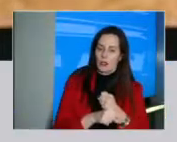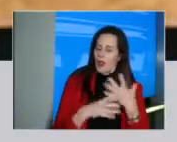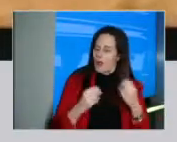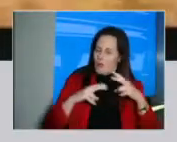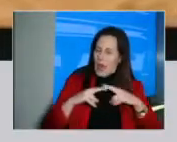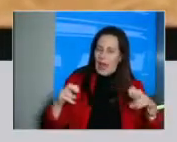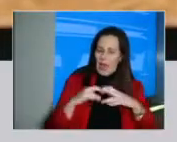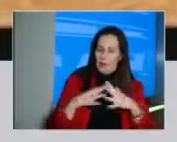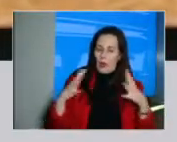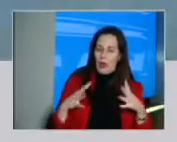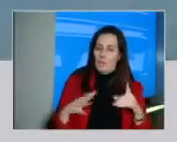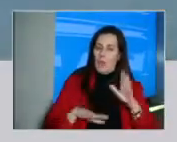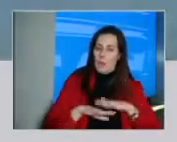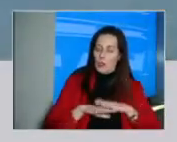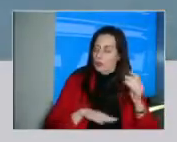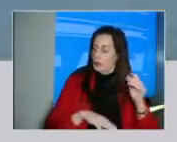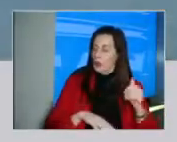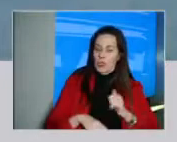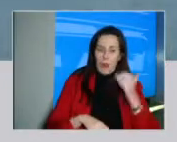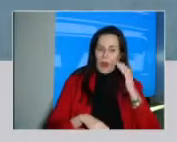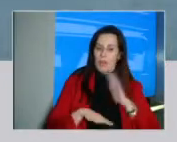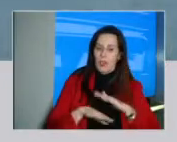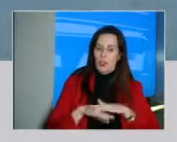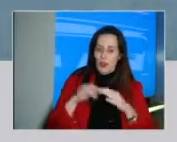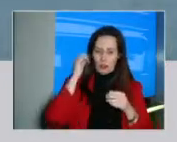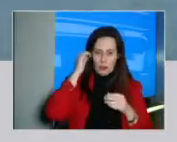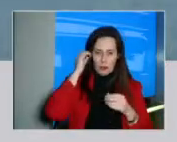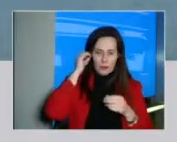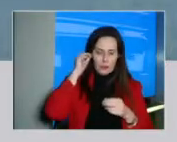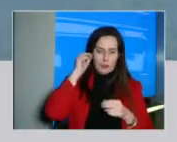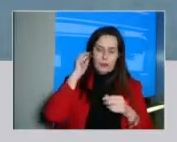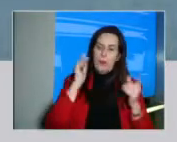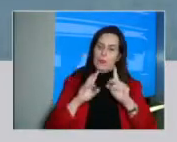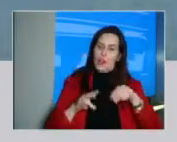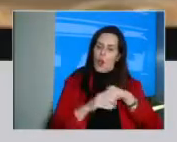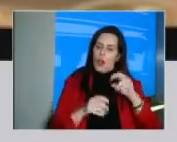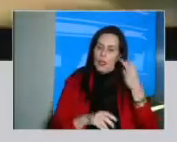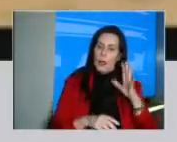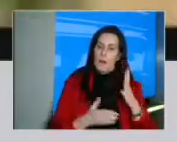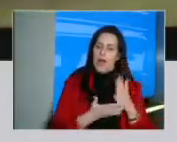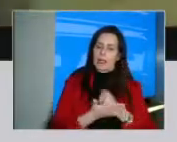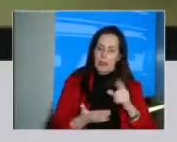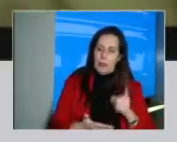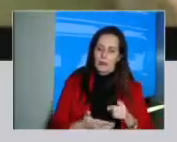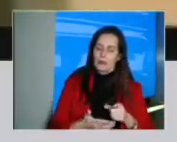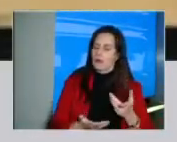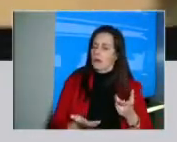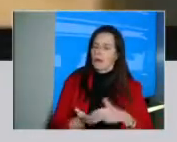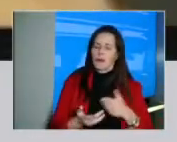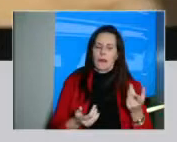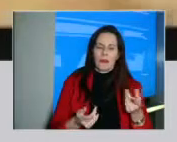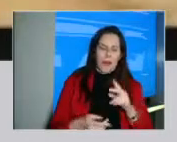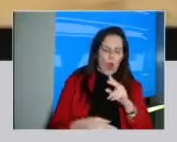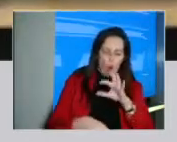10 מחקרים אדירים. ומקצועיים. מקצועיים לחלוטין בשאלת מי יוכל להתגייס, מה השכר נדרש, סוגיית